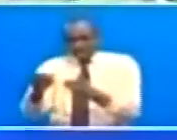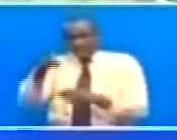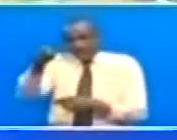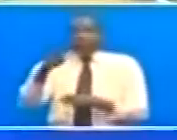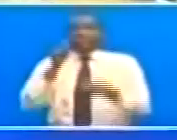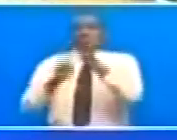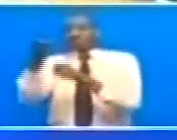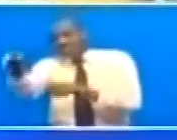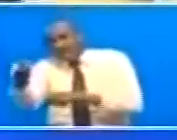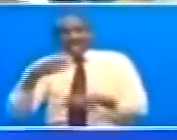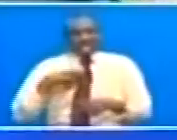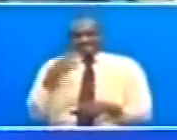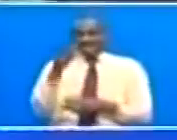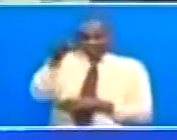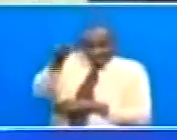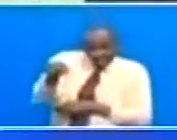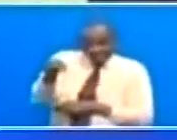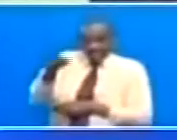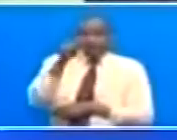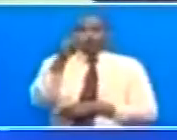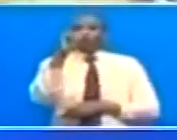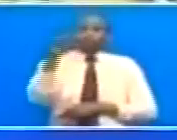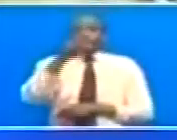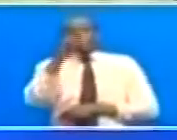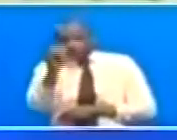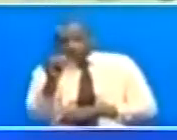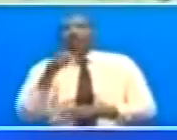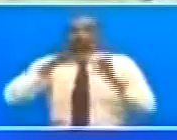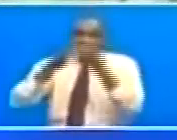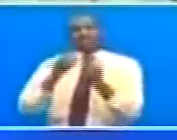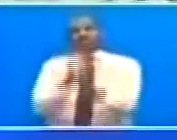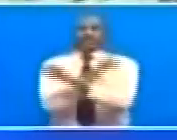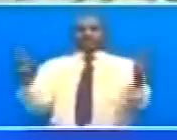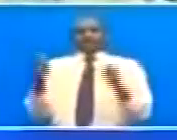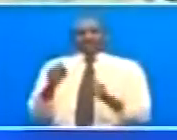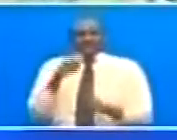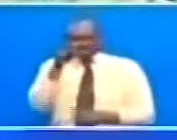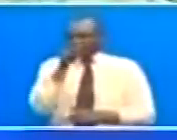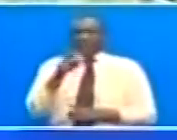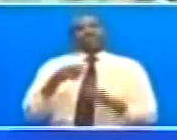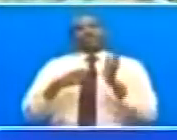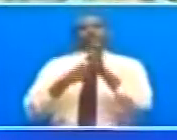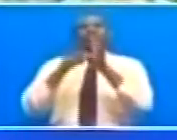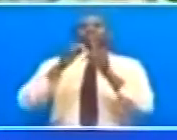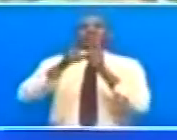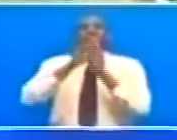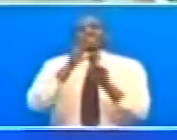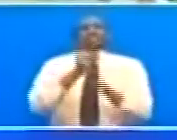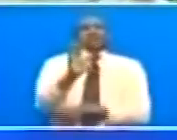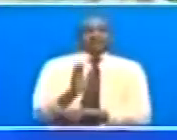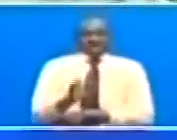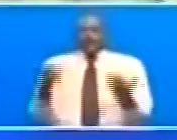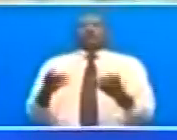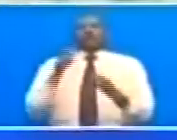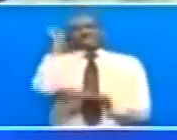Tuzo milk and claim that if you take Tuzo, then your family shall be happy. That is what we call branding. You cannot just take